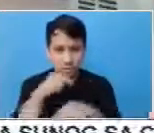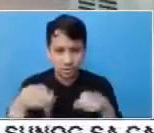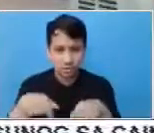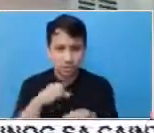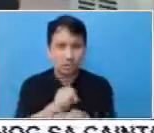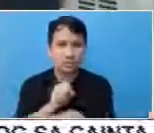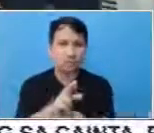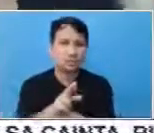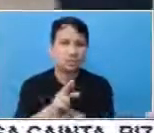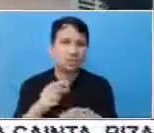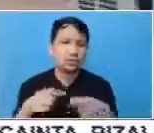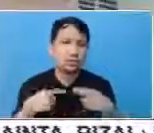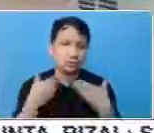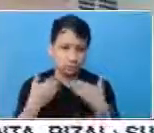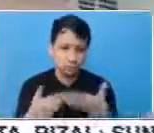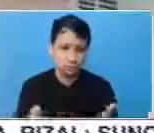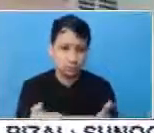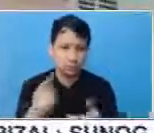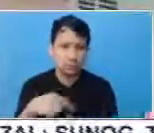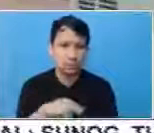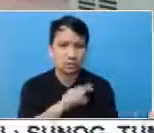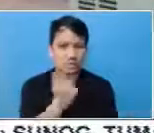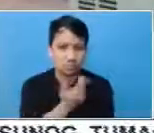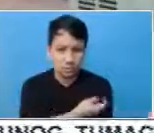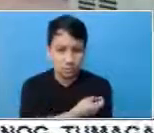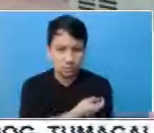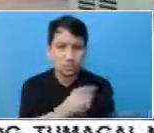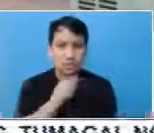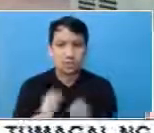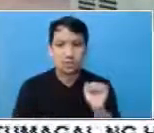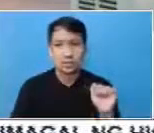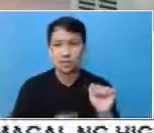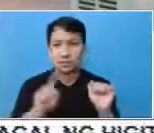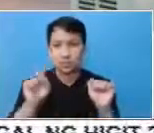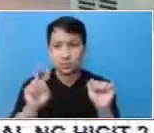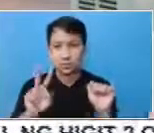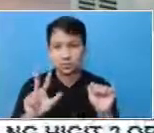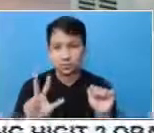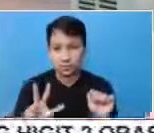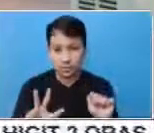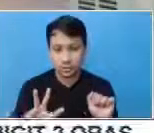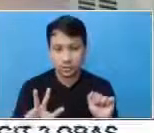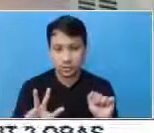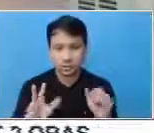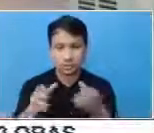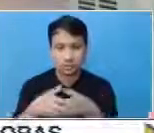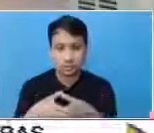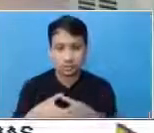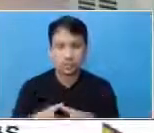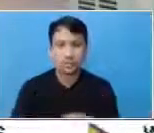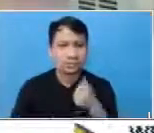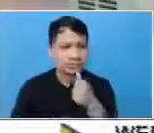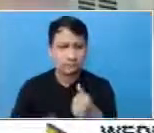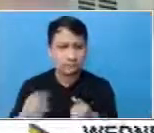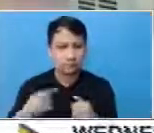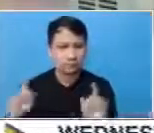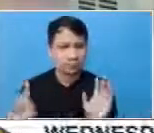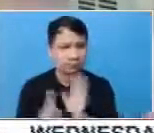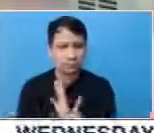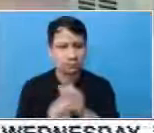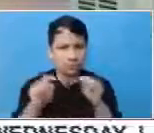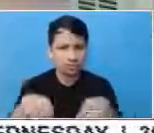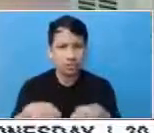Santa Rosa, Laguna ay may tuturing na mga nasa highly urbanized na area, no, na kalapit ng Metro Manila. At marami ring